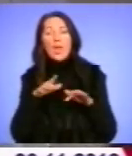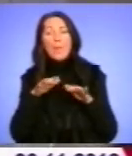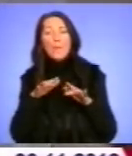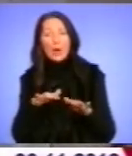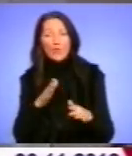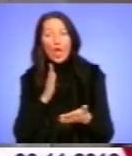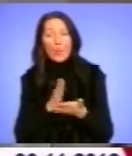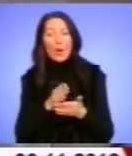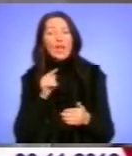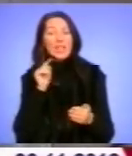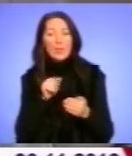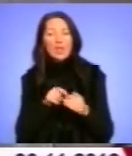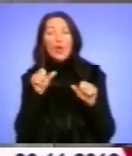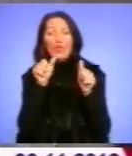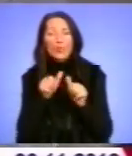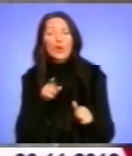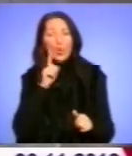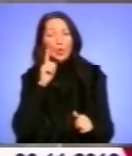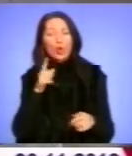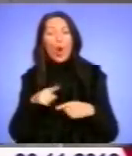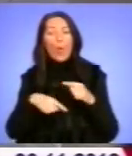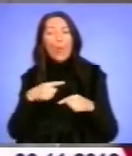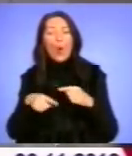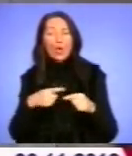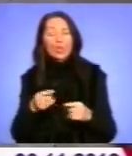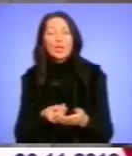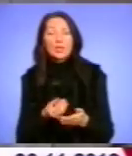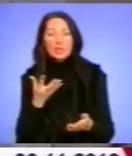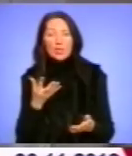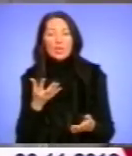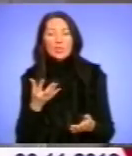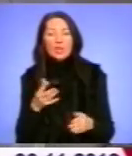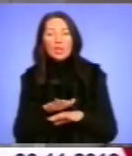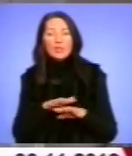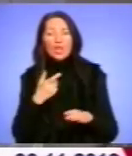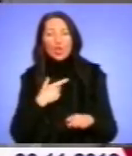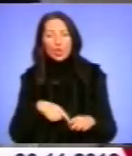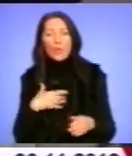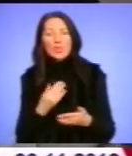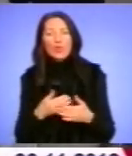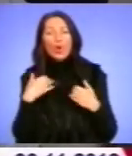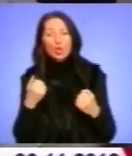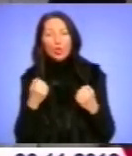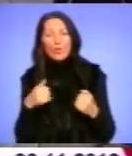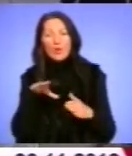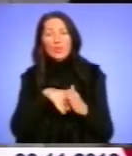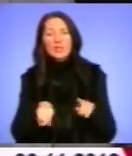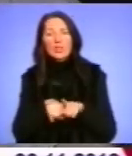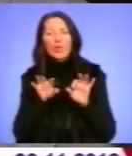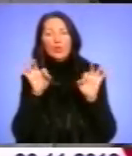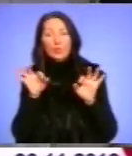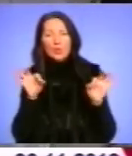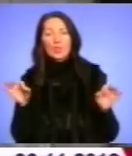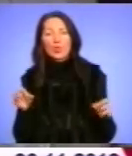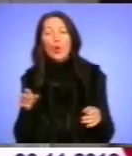меті формувати у молодого покоління ціннісне ставлення до себе і до свого здоров'я, а також нести таку інформаційну